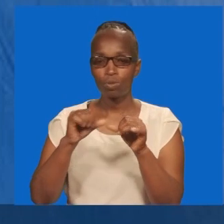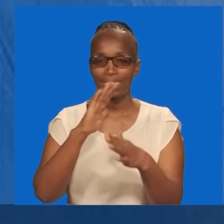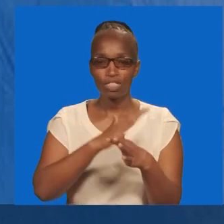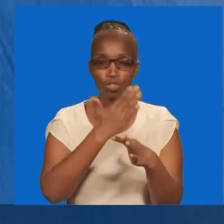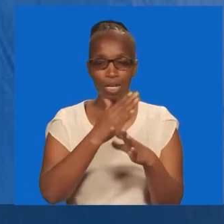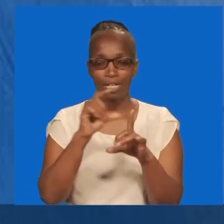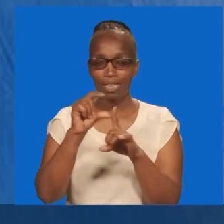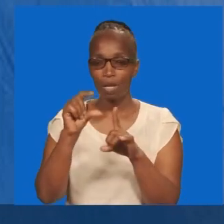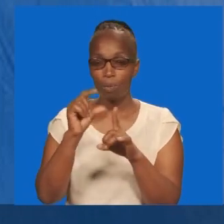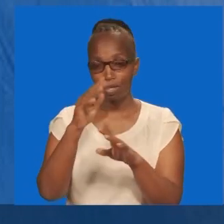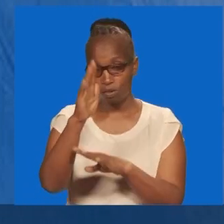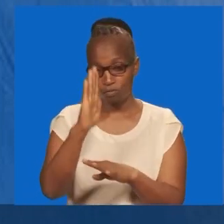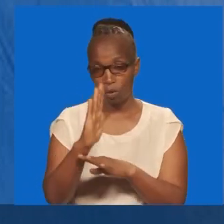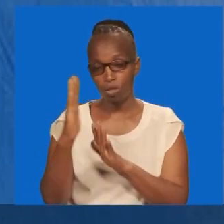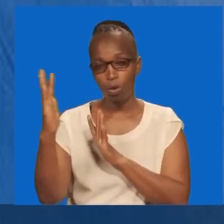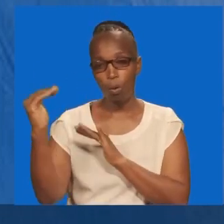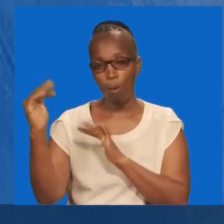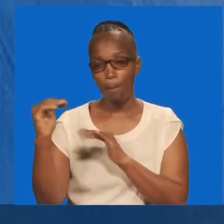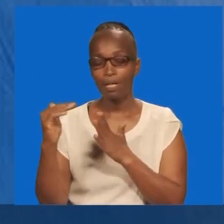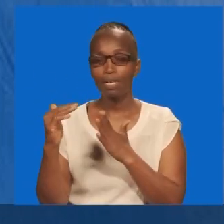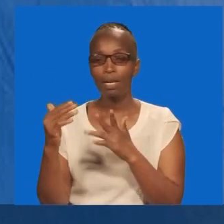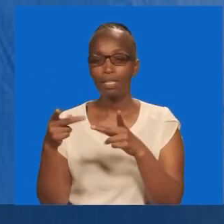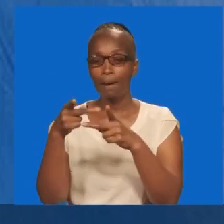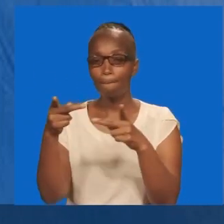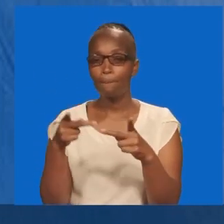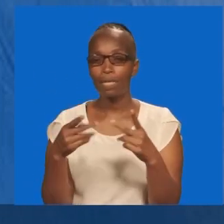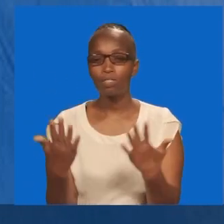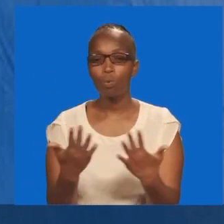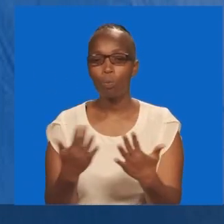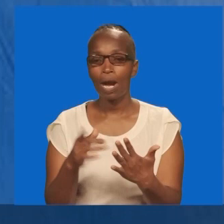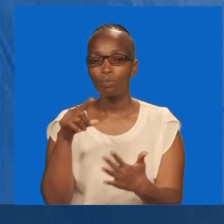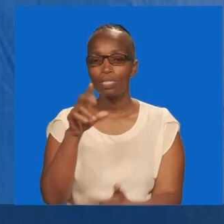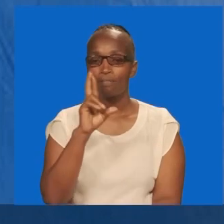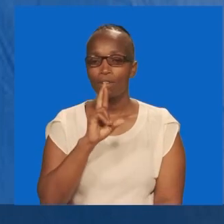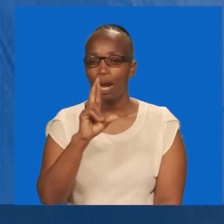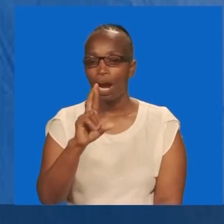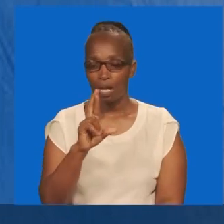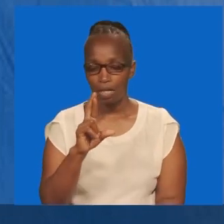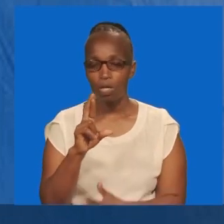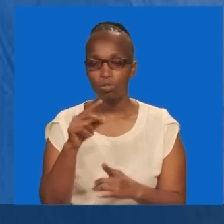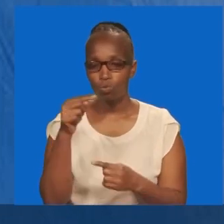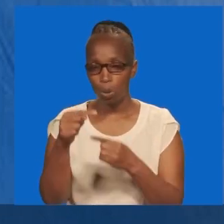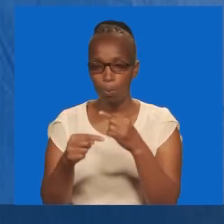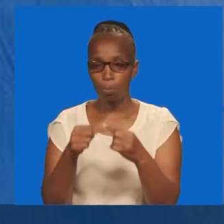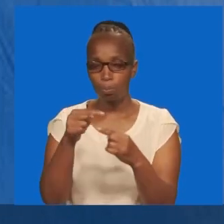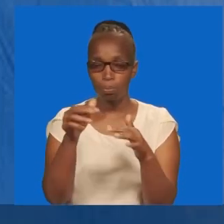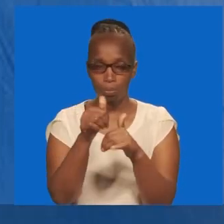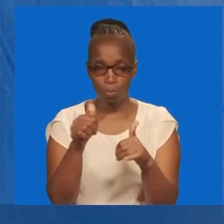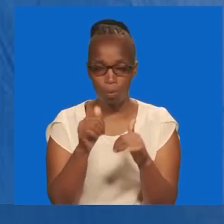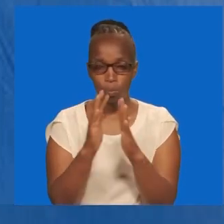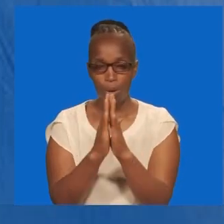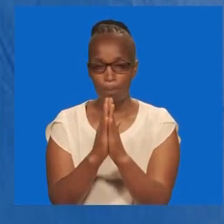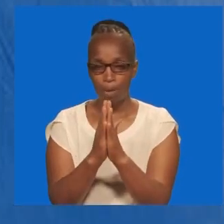kushiriki neno la Bwana. Kitumai mahali ulipo uko salama, tuweze kubarikiwa pamoja